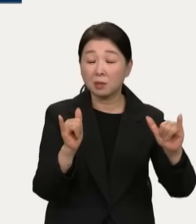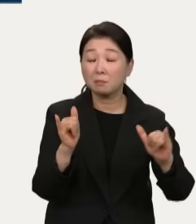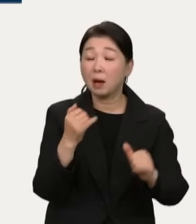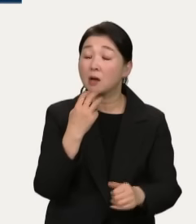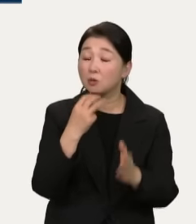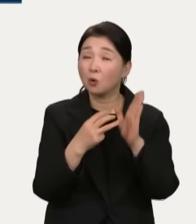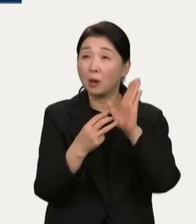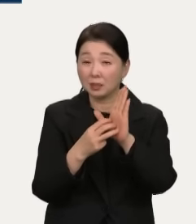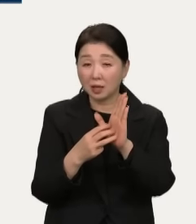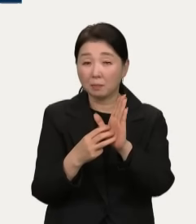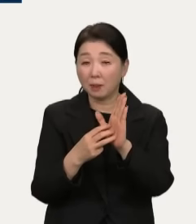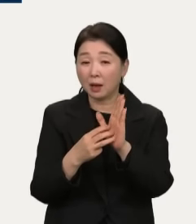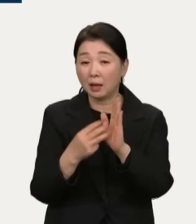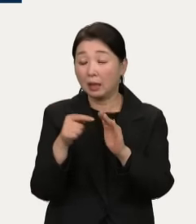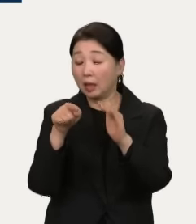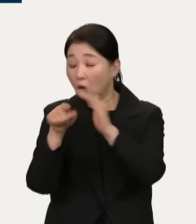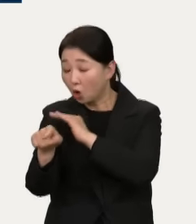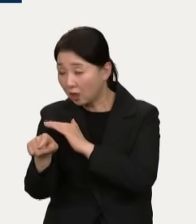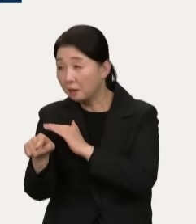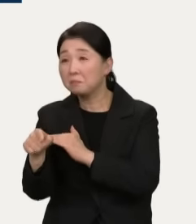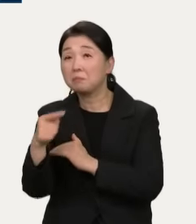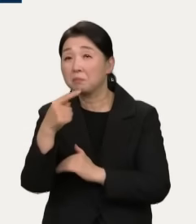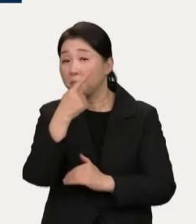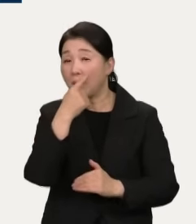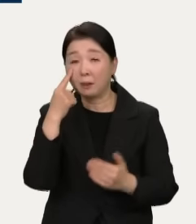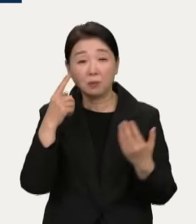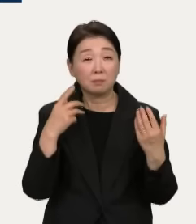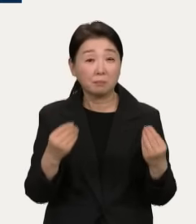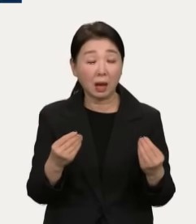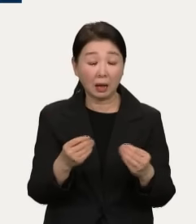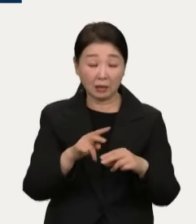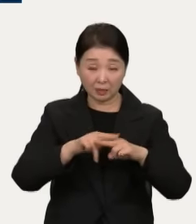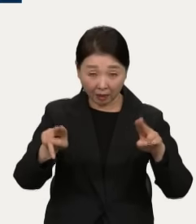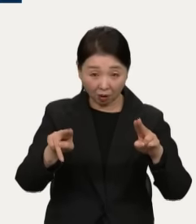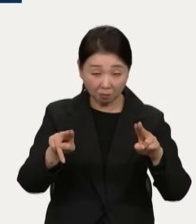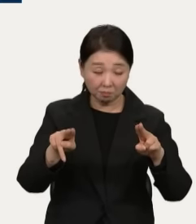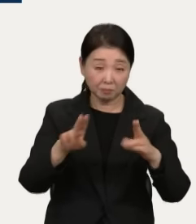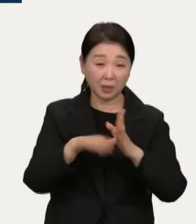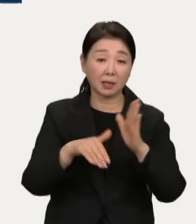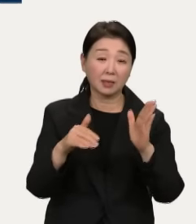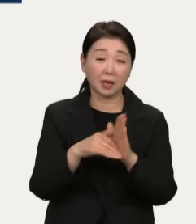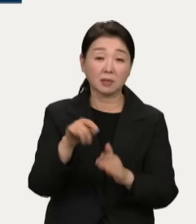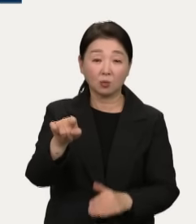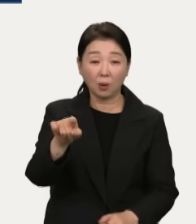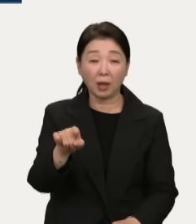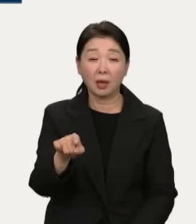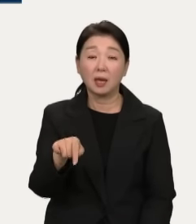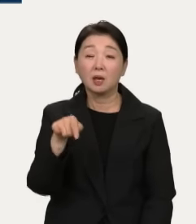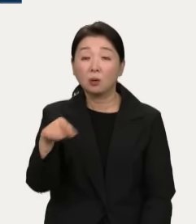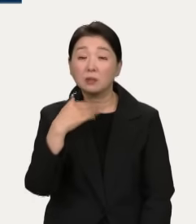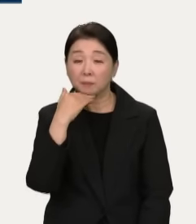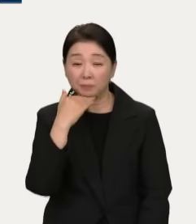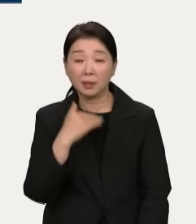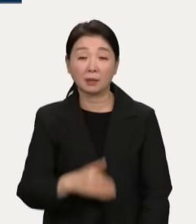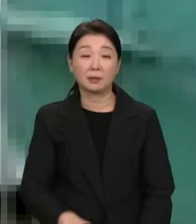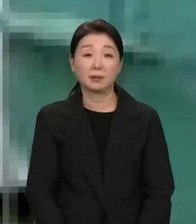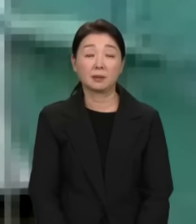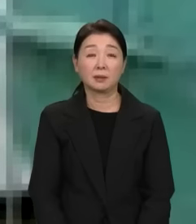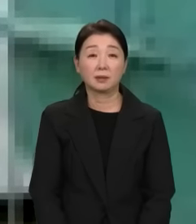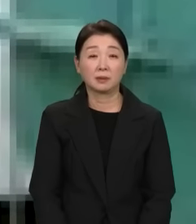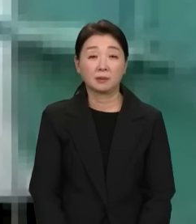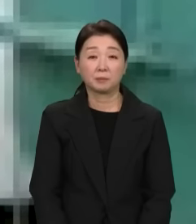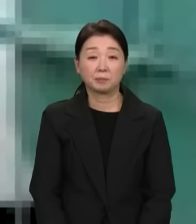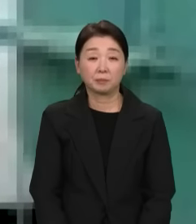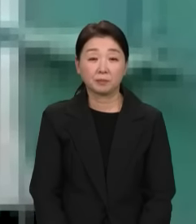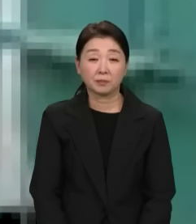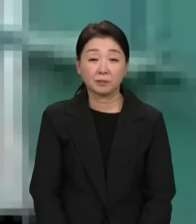미결 수용실 방문했다 겁니다 이들은 개이 해제될 때까지 미결 수용실 대기한 것으로 전해졌습니다